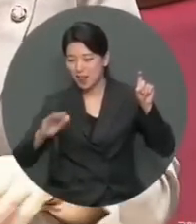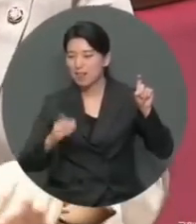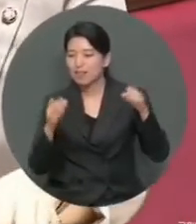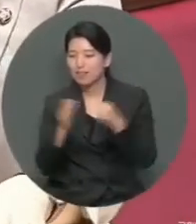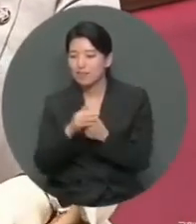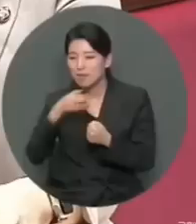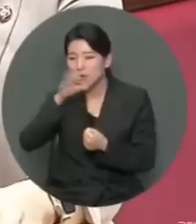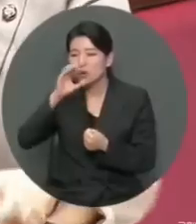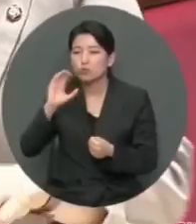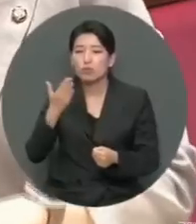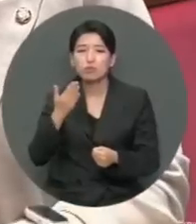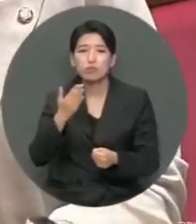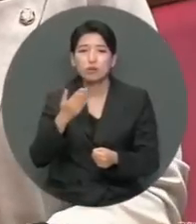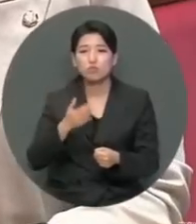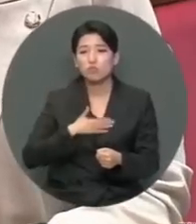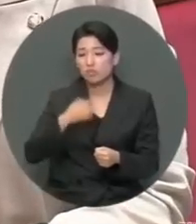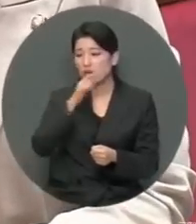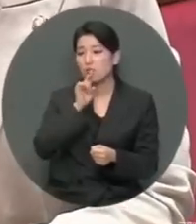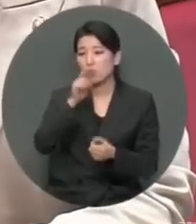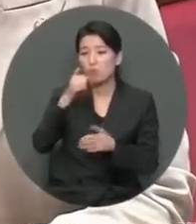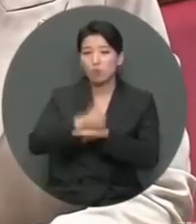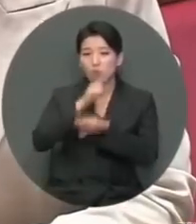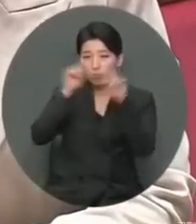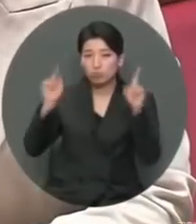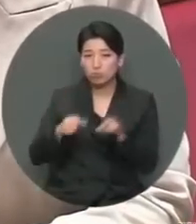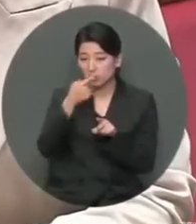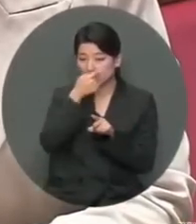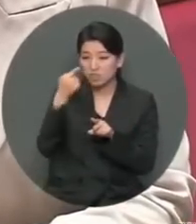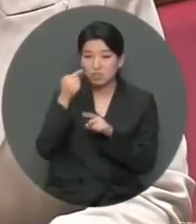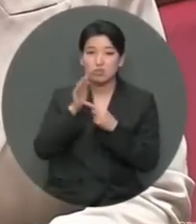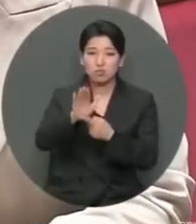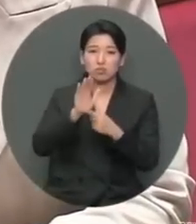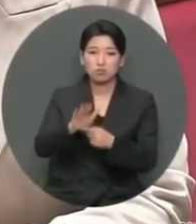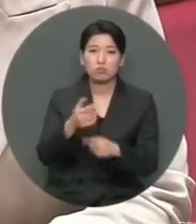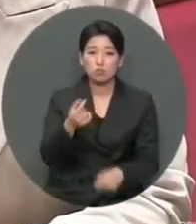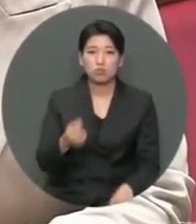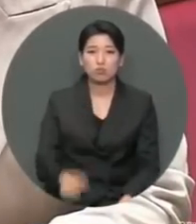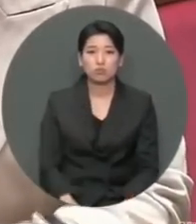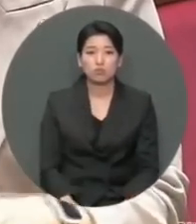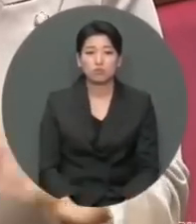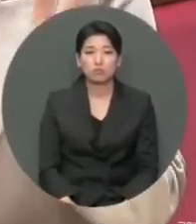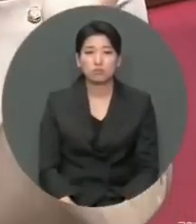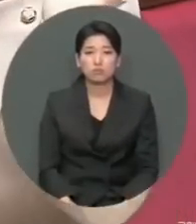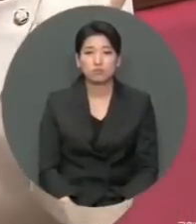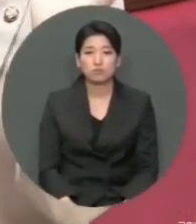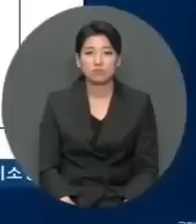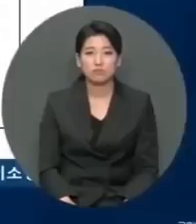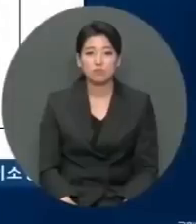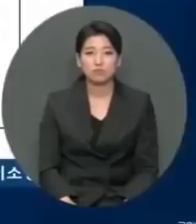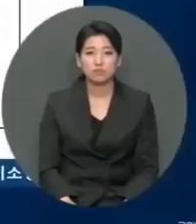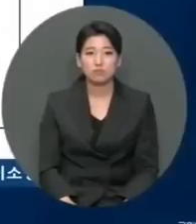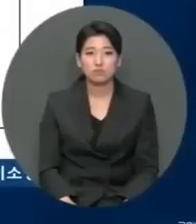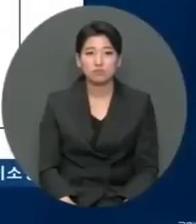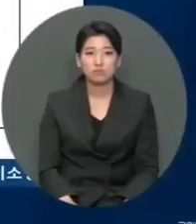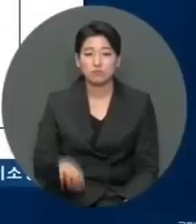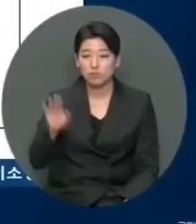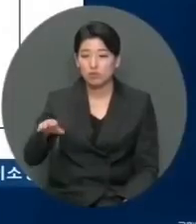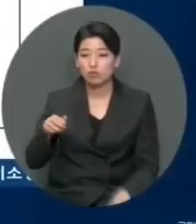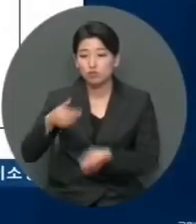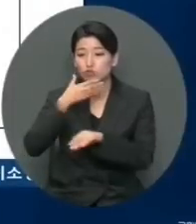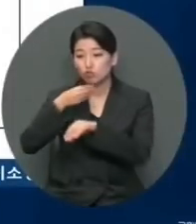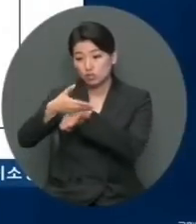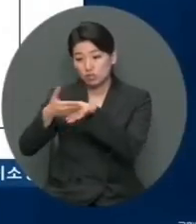슬라이드 보여주시면 여기도 삼중수소 농도가 지금도 후쿠시마 앞바다가 별로 안 높아서 여기에 조금 더 농도가